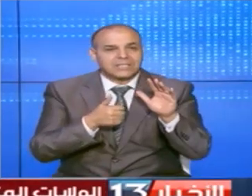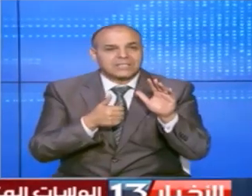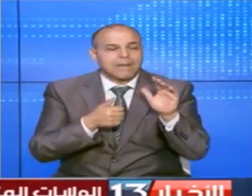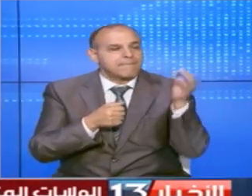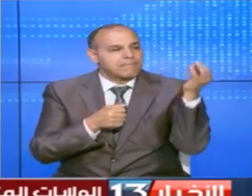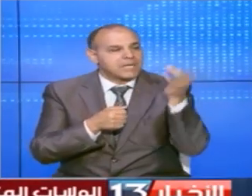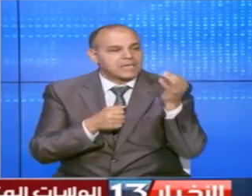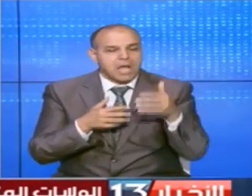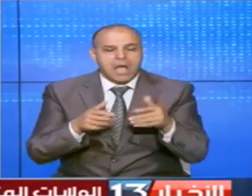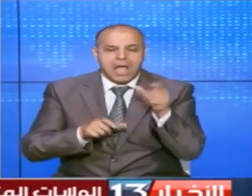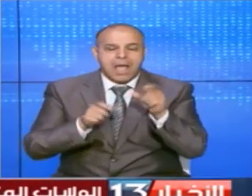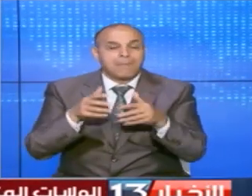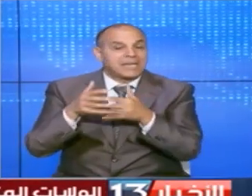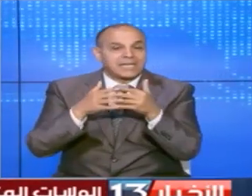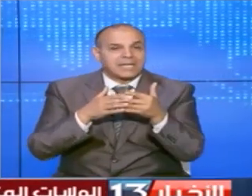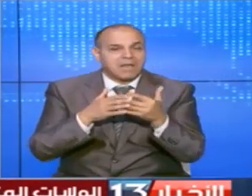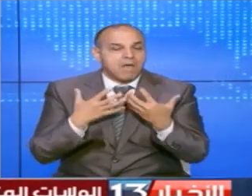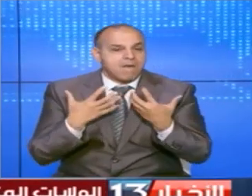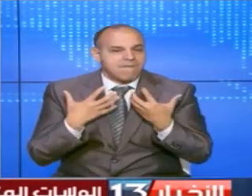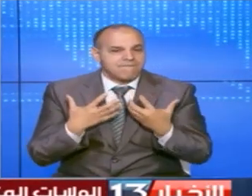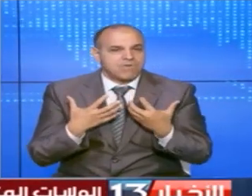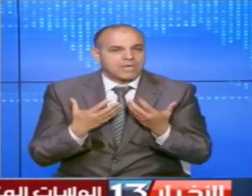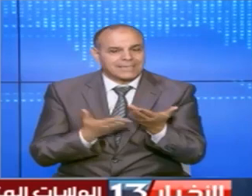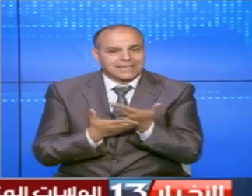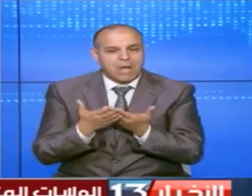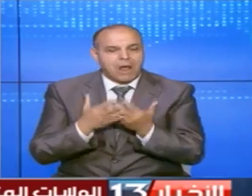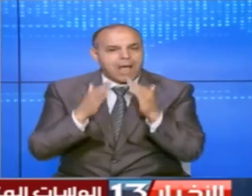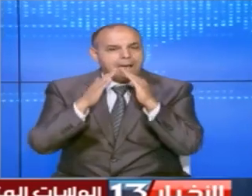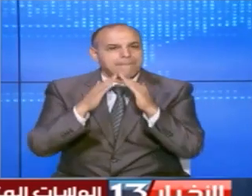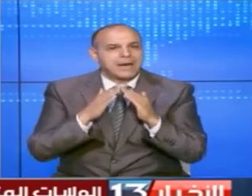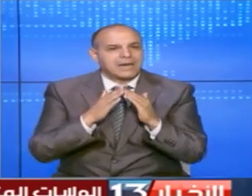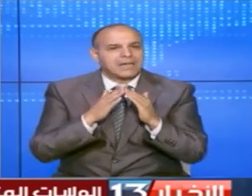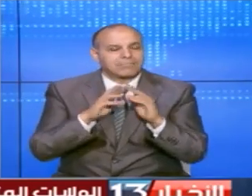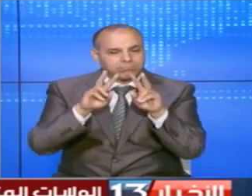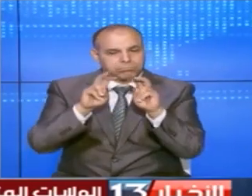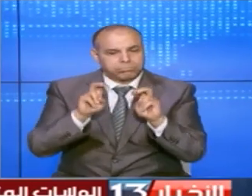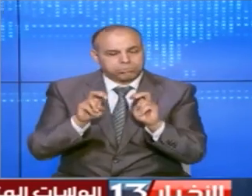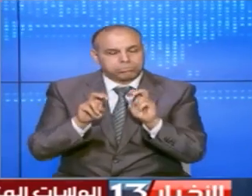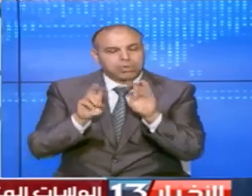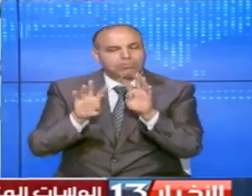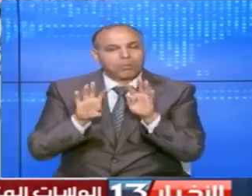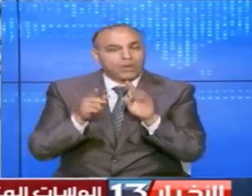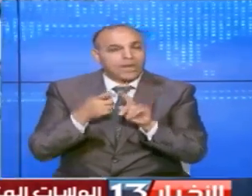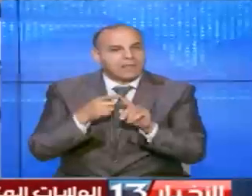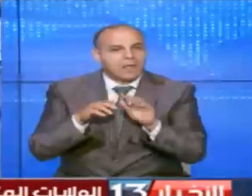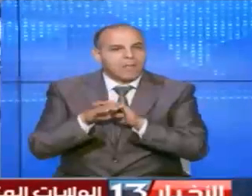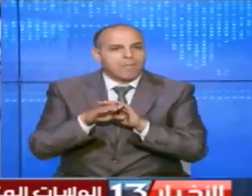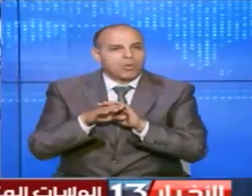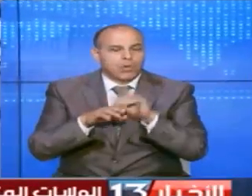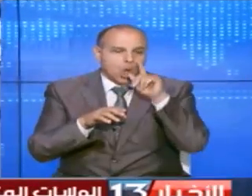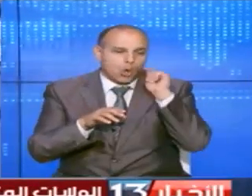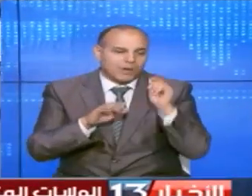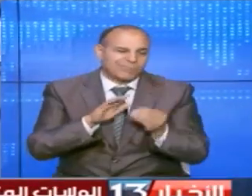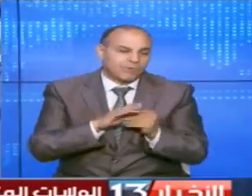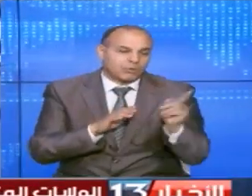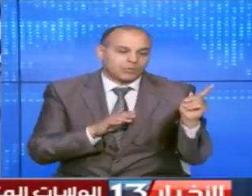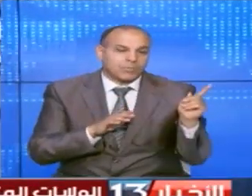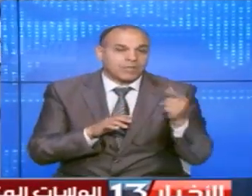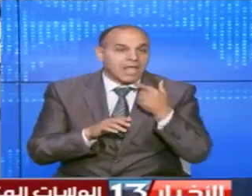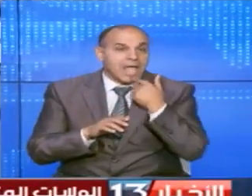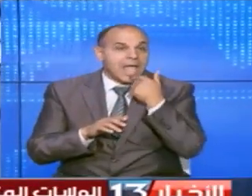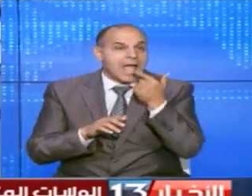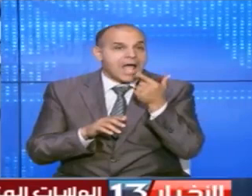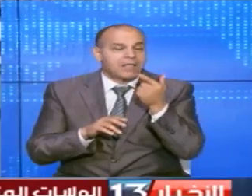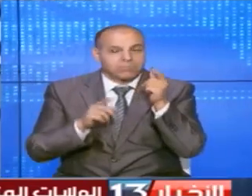من الامريكيين يرغبون في تعاون البيت الابيض مع تحقيق الكونغرس في قضيه اوكرانيا جيد كما بين